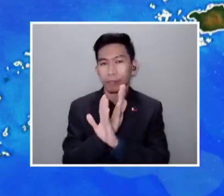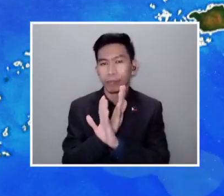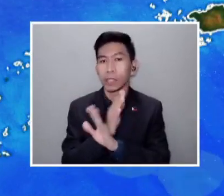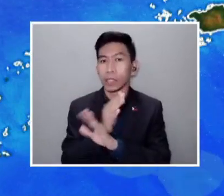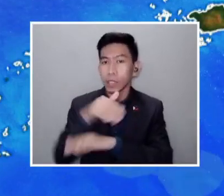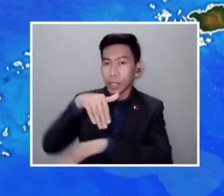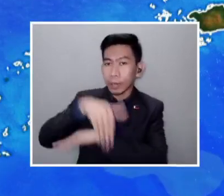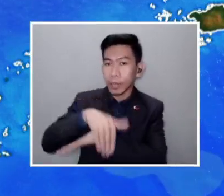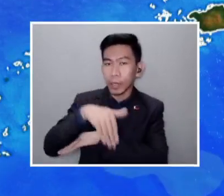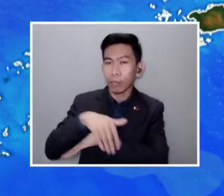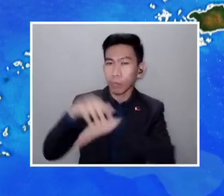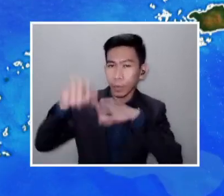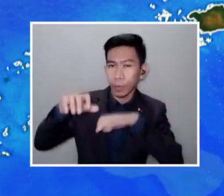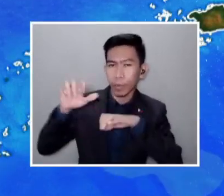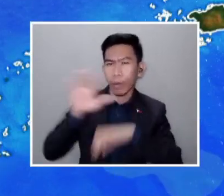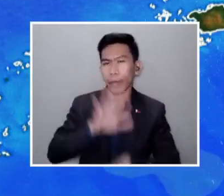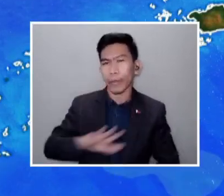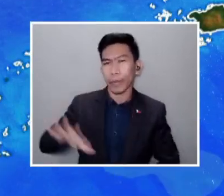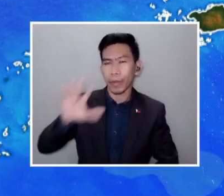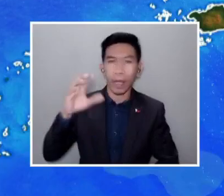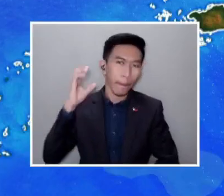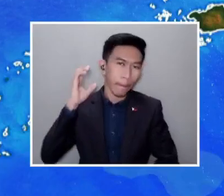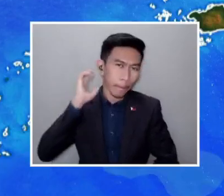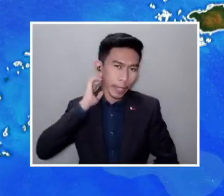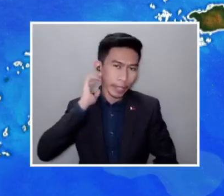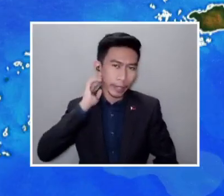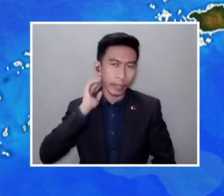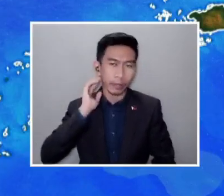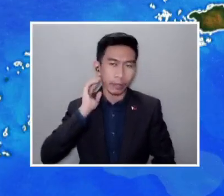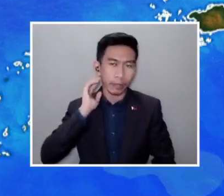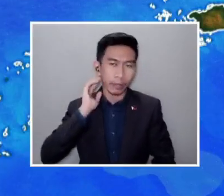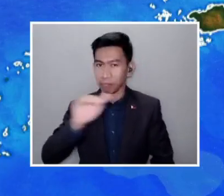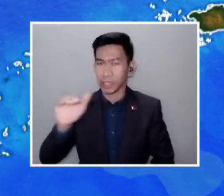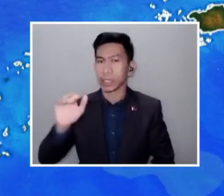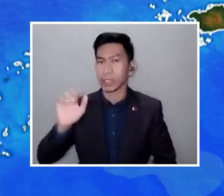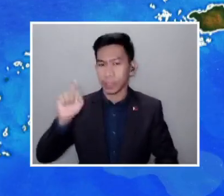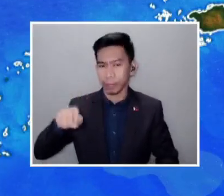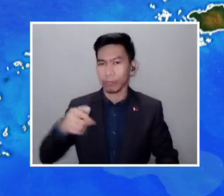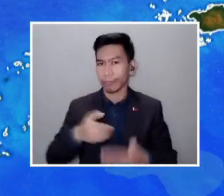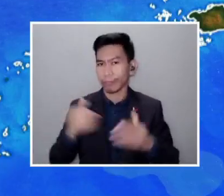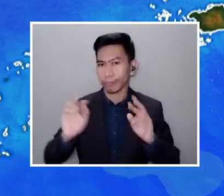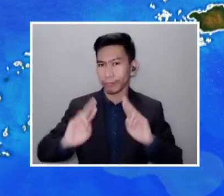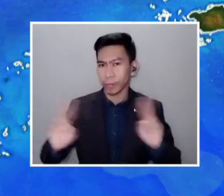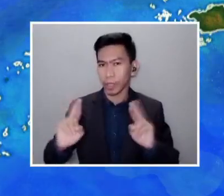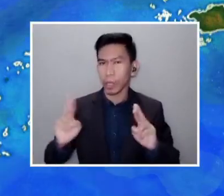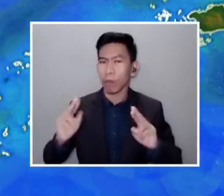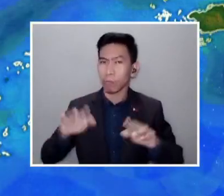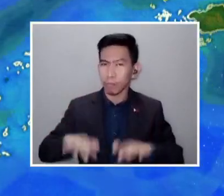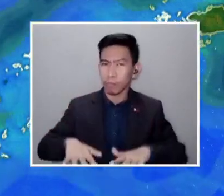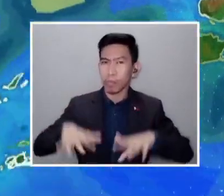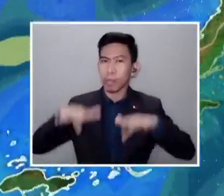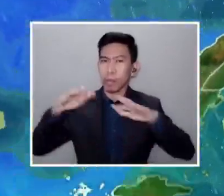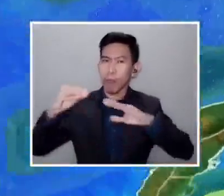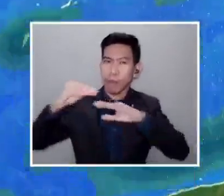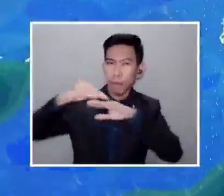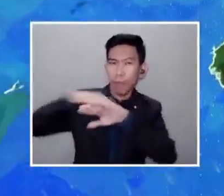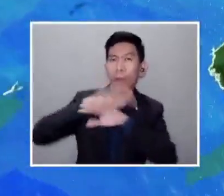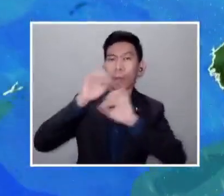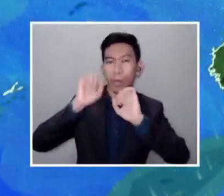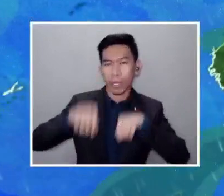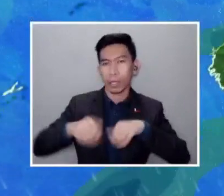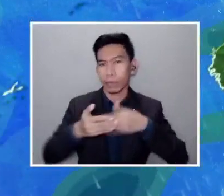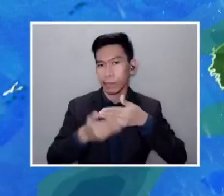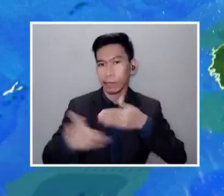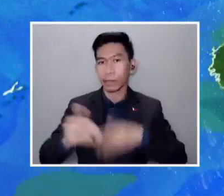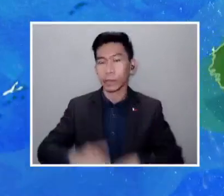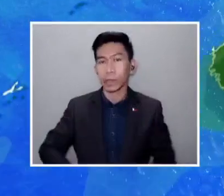sa buong Mindanao, kaya kapamilya, manatiling handa sa banta ng pagbaha at landslides. Sa Visayas, may mahihinang ulan po sa